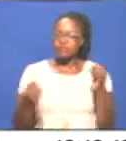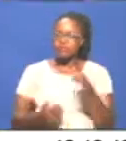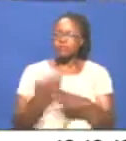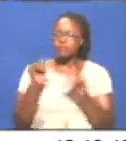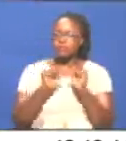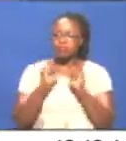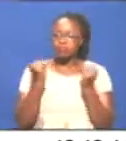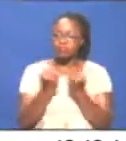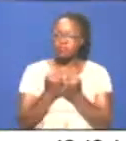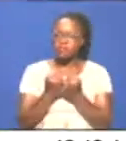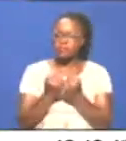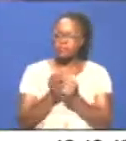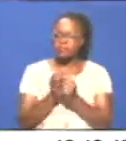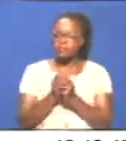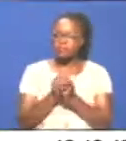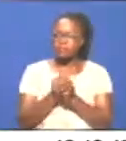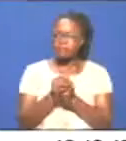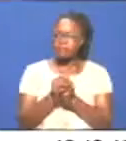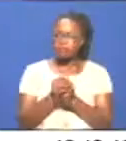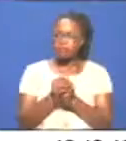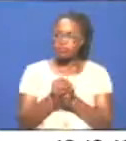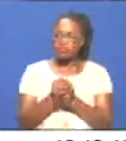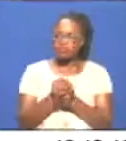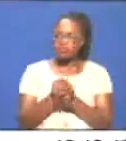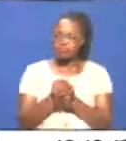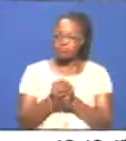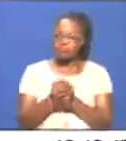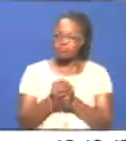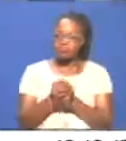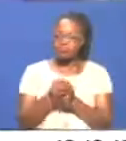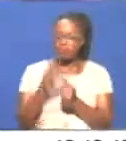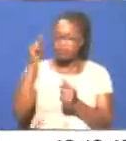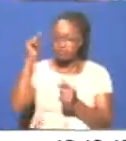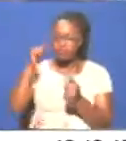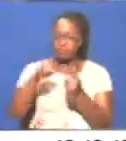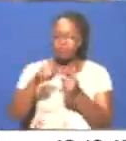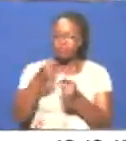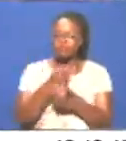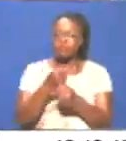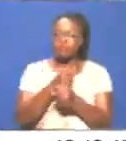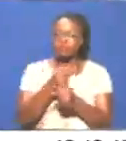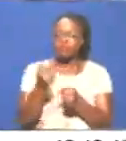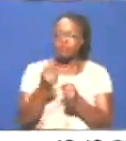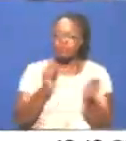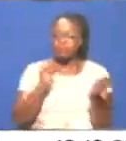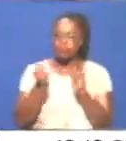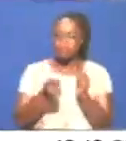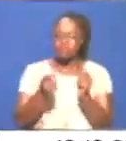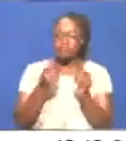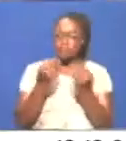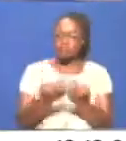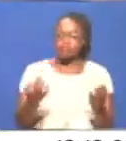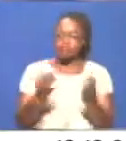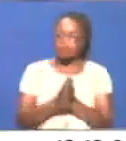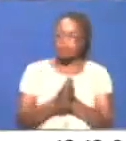society. Kata alisema analenga kuzuru vituo vingine vya marekebisho ili kujenga vituo zaidi kama